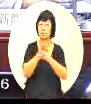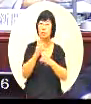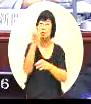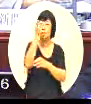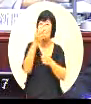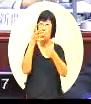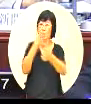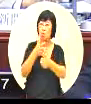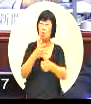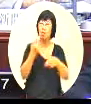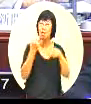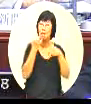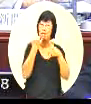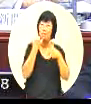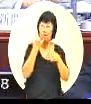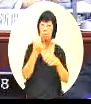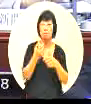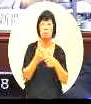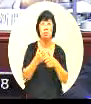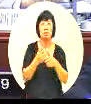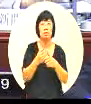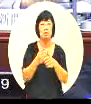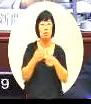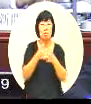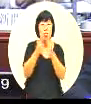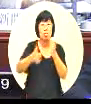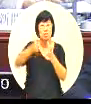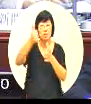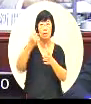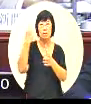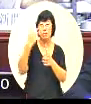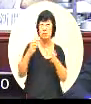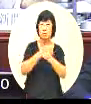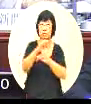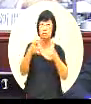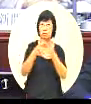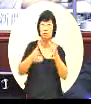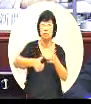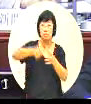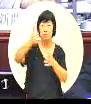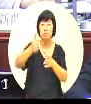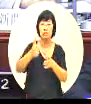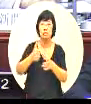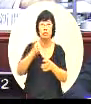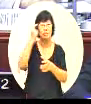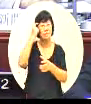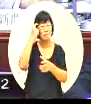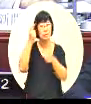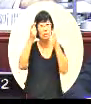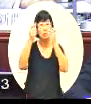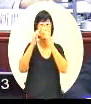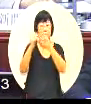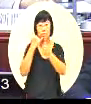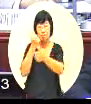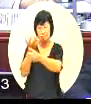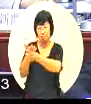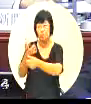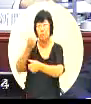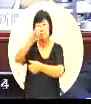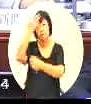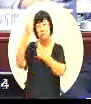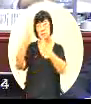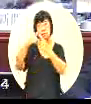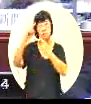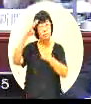业何前部长啊，跟新的经济部长，我们认为说高雄市能够给年轻人的创业是什